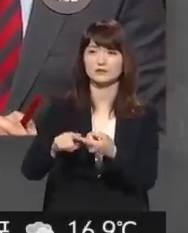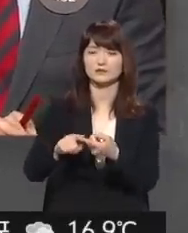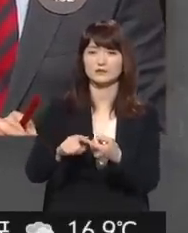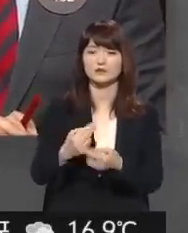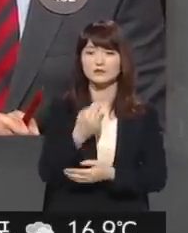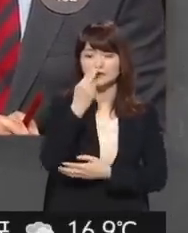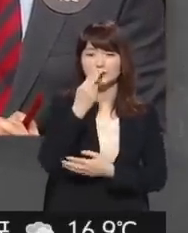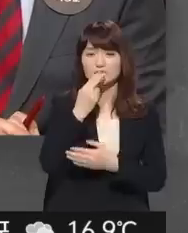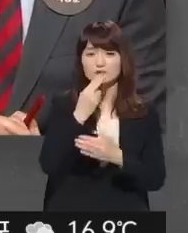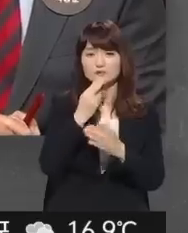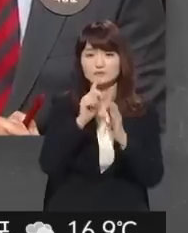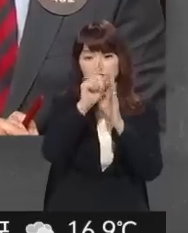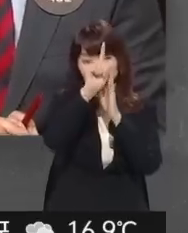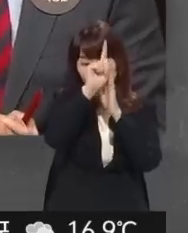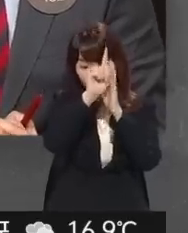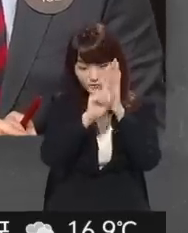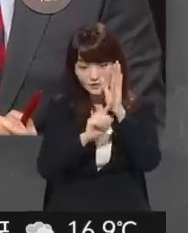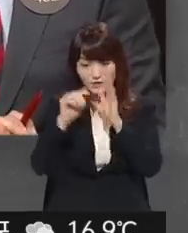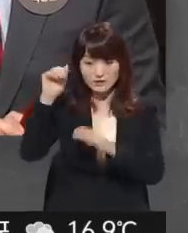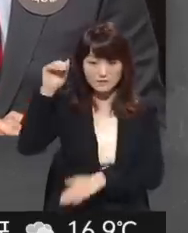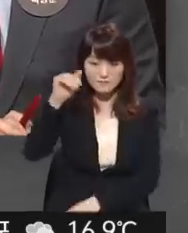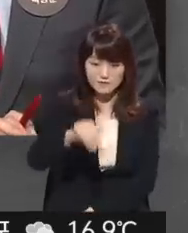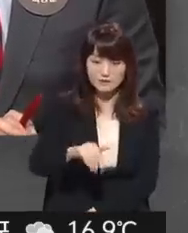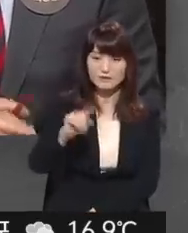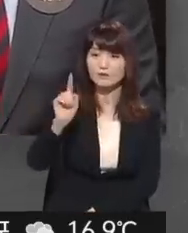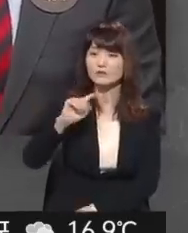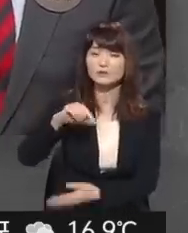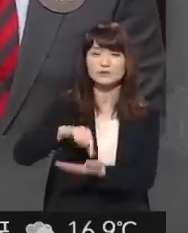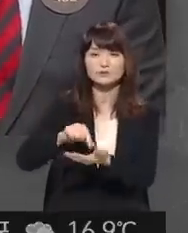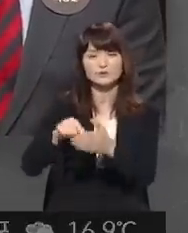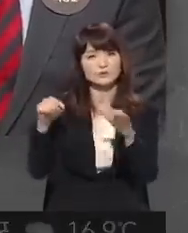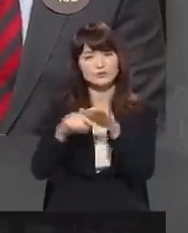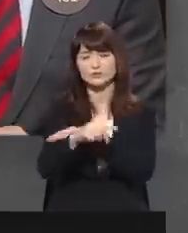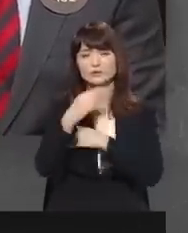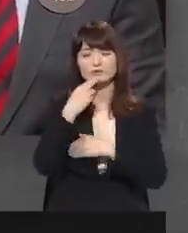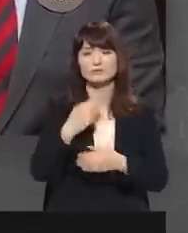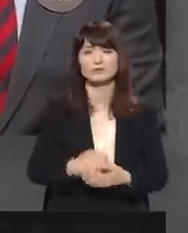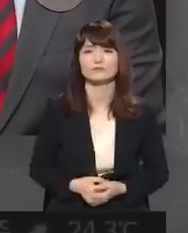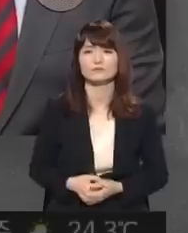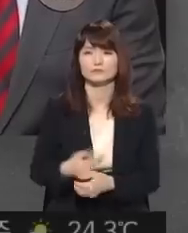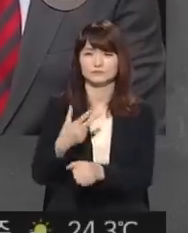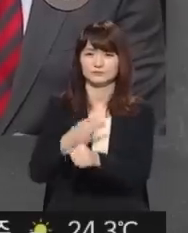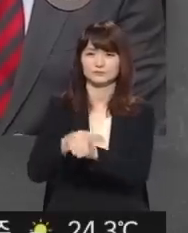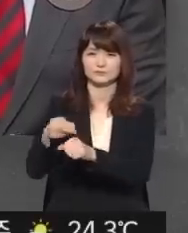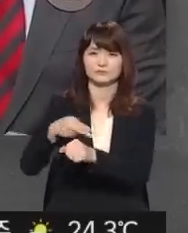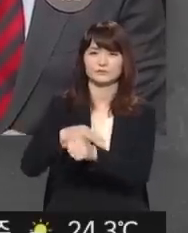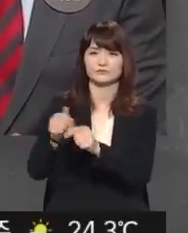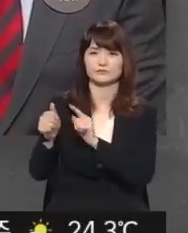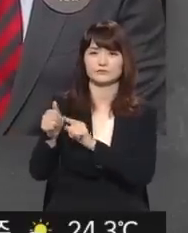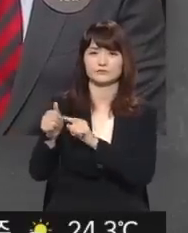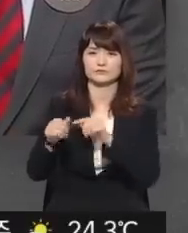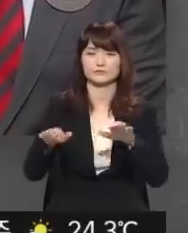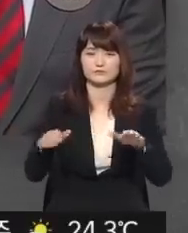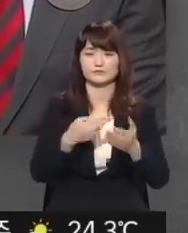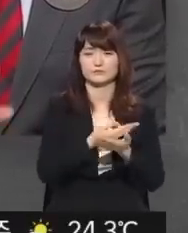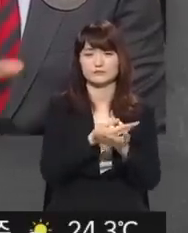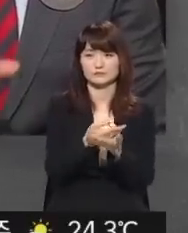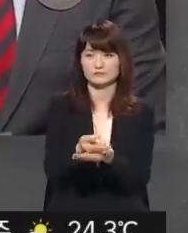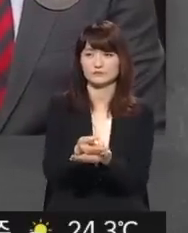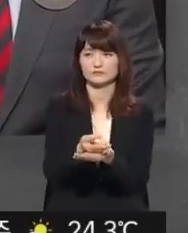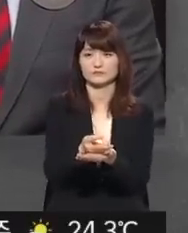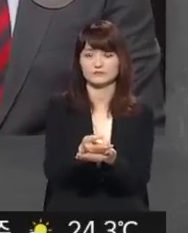산소포화도 떨어지는데도 여기에 대한 적절 노출하지 않았다는 겁니다 이에 대해서 이제 마치의 얘기는 이번 환자는 이제